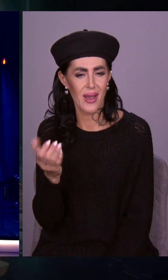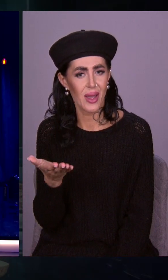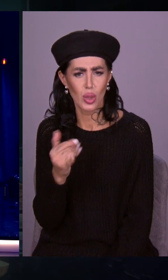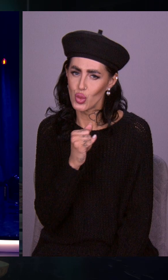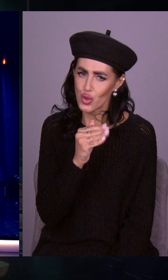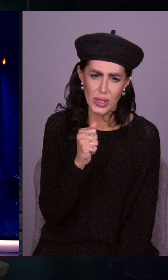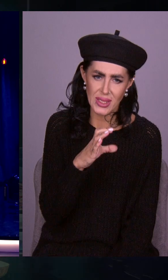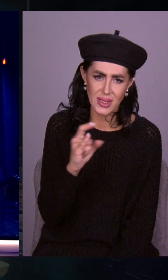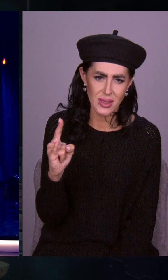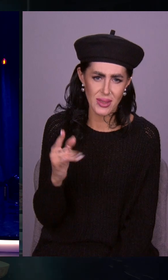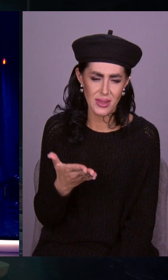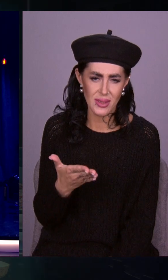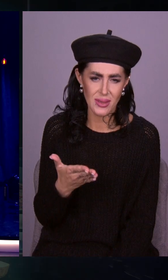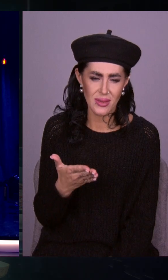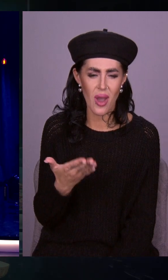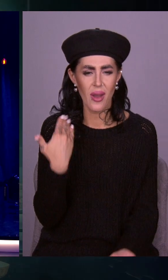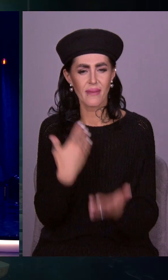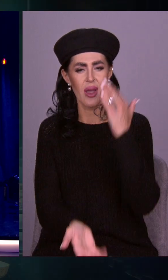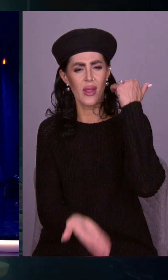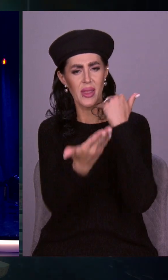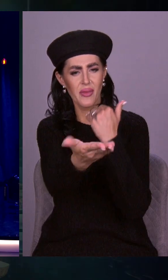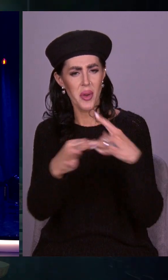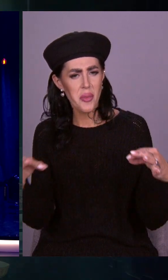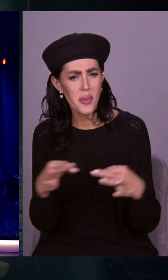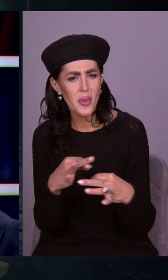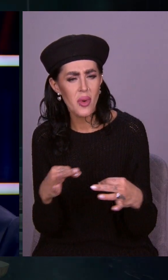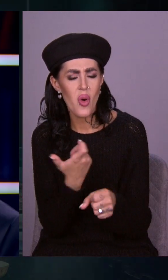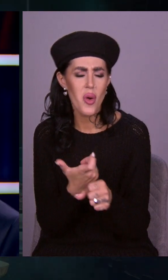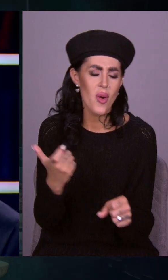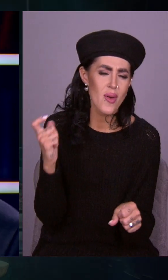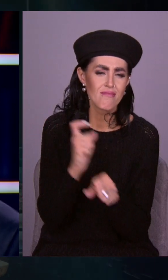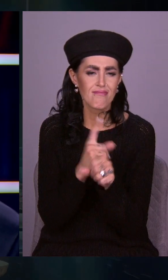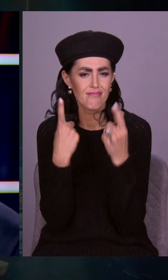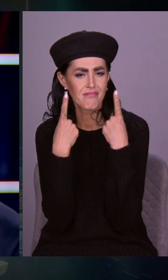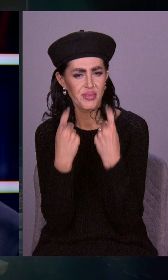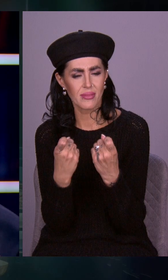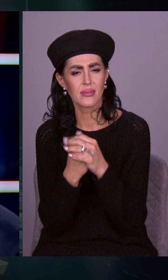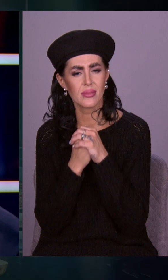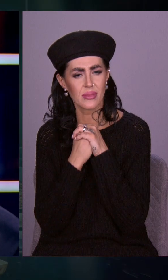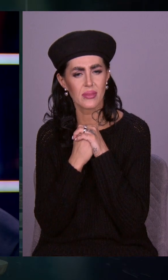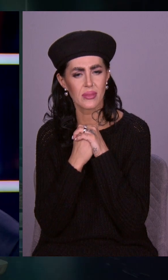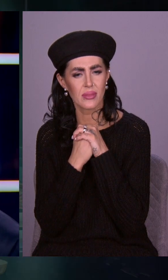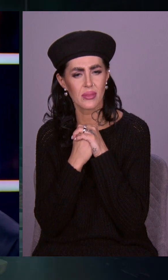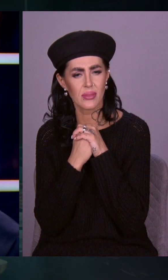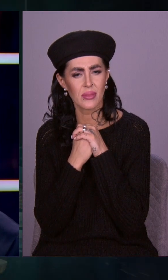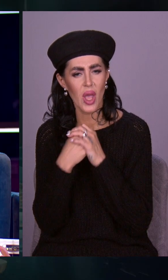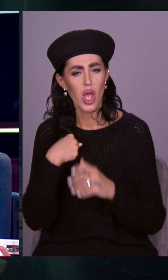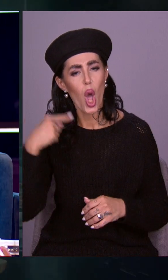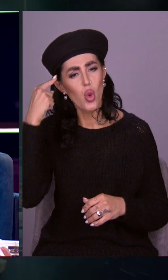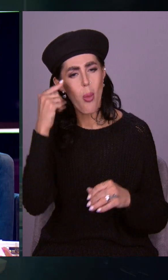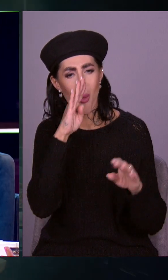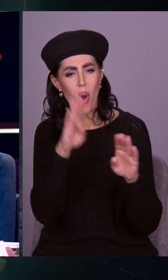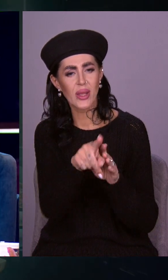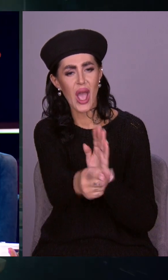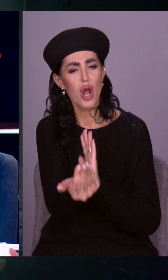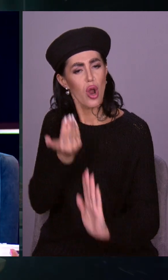Це, Марина, це дуже класно. Ну, ти ніби, я думала, ти готувалася. Ні, просто